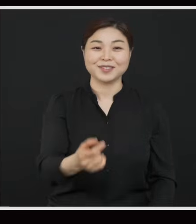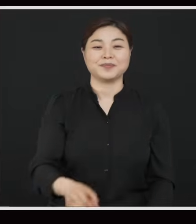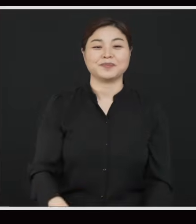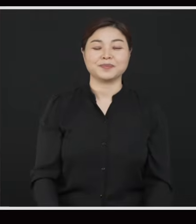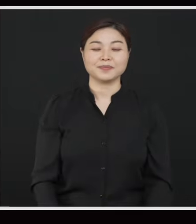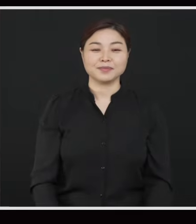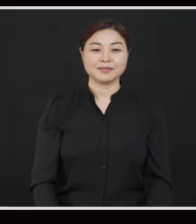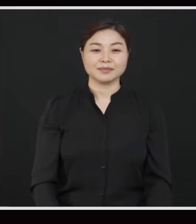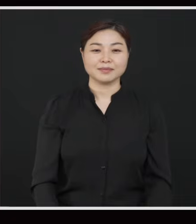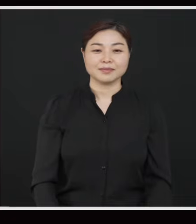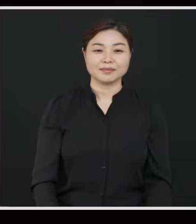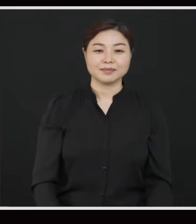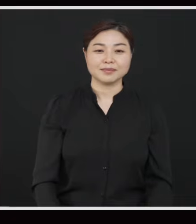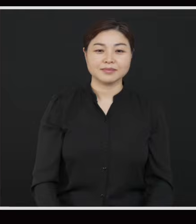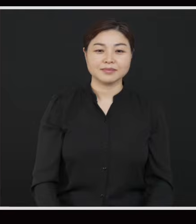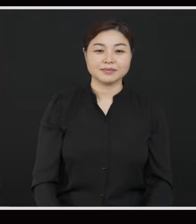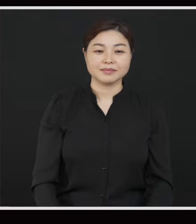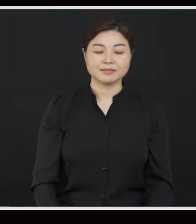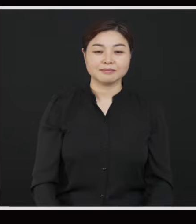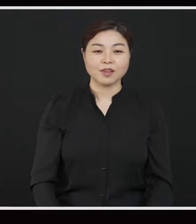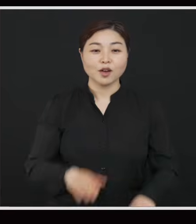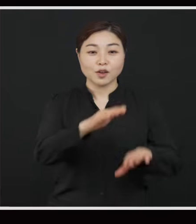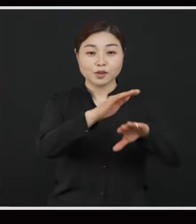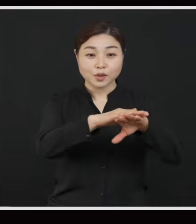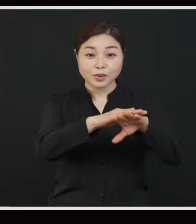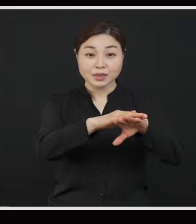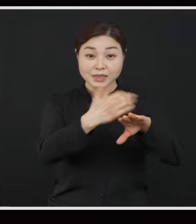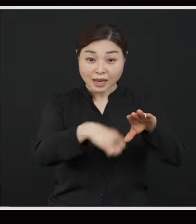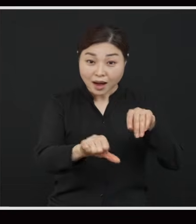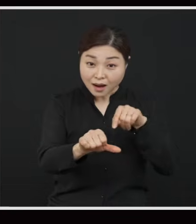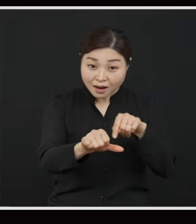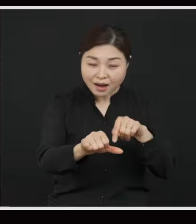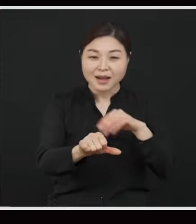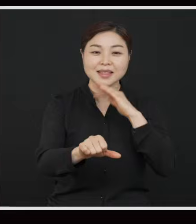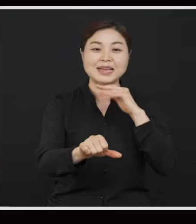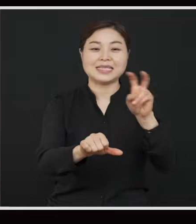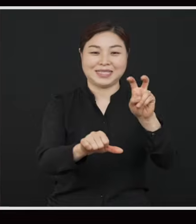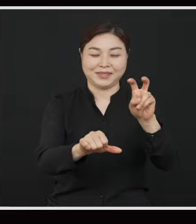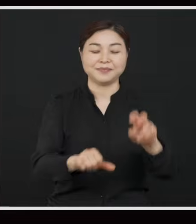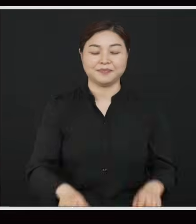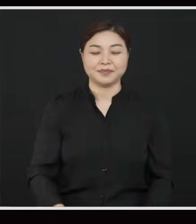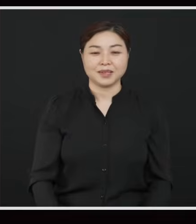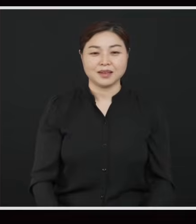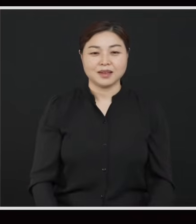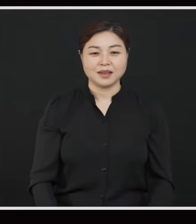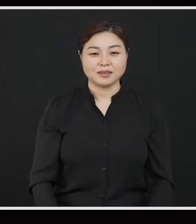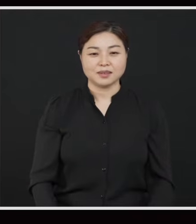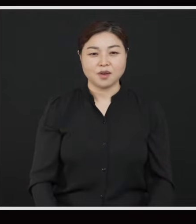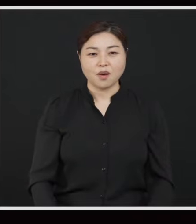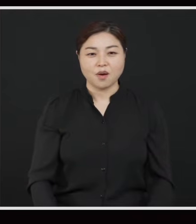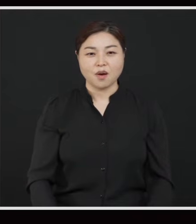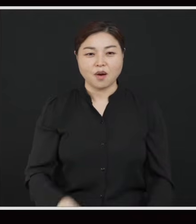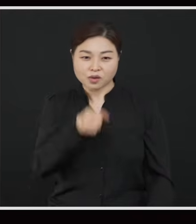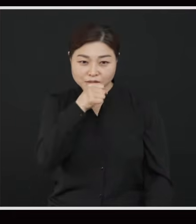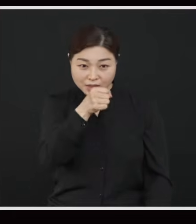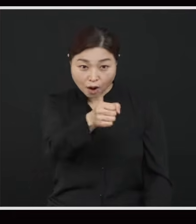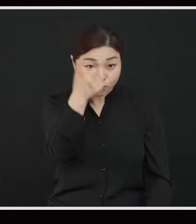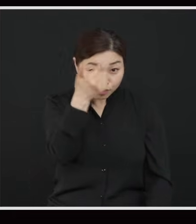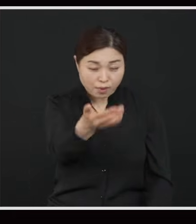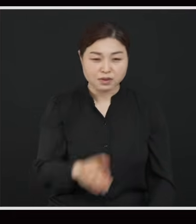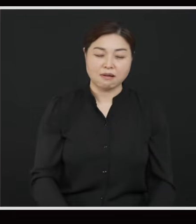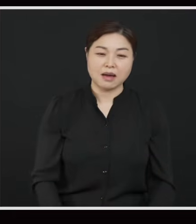그런 장면입니다. 여기에서 지금 20대인 손자가 있어요. 이 기자가 물어봤어요.